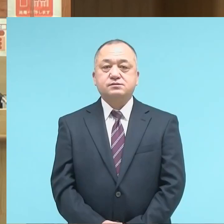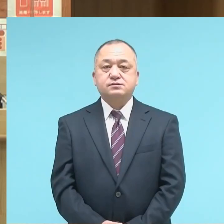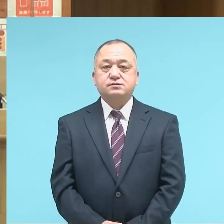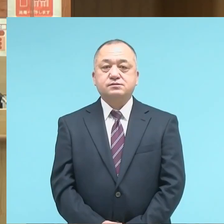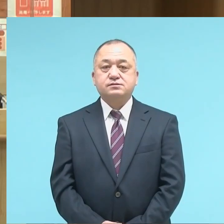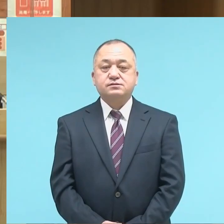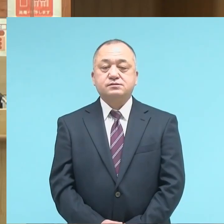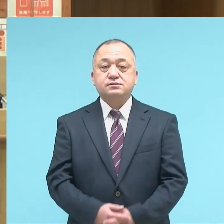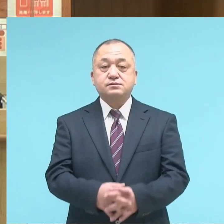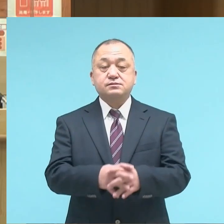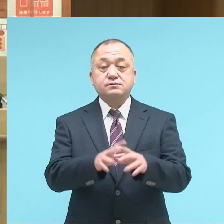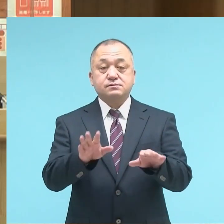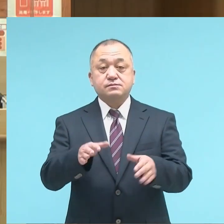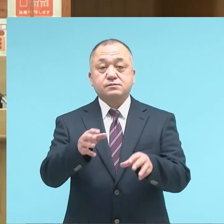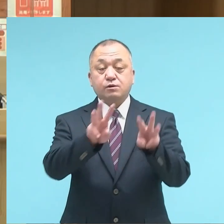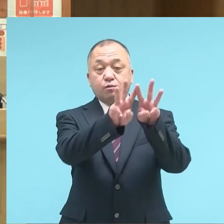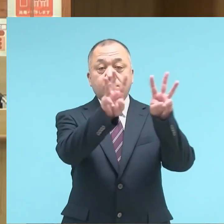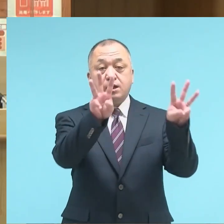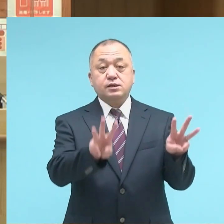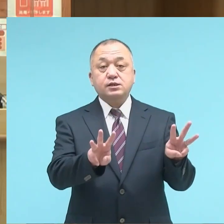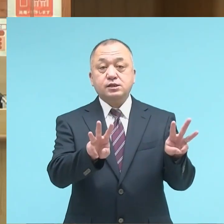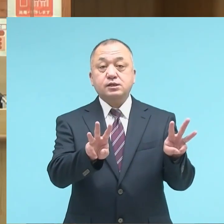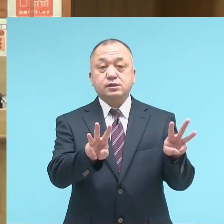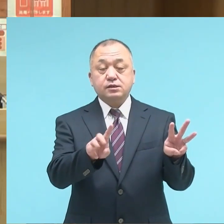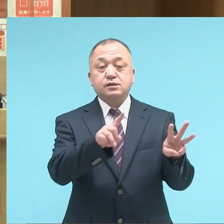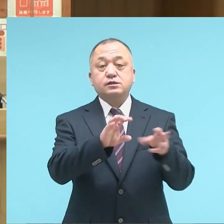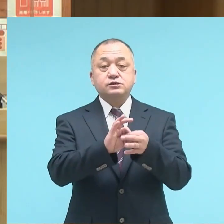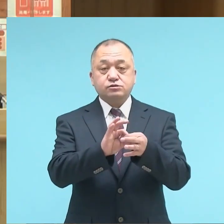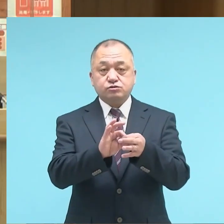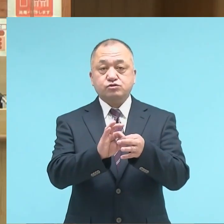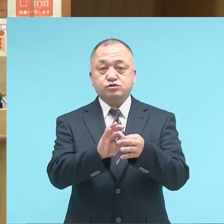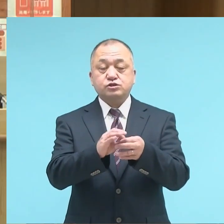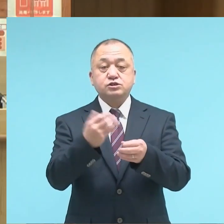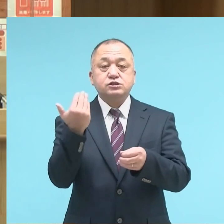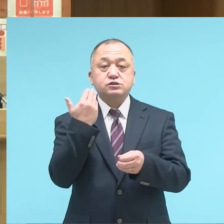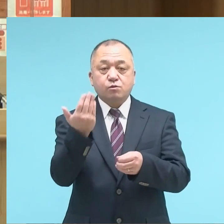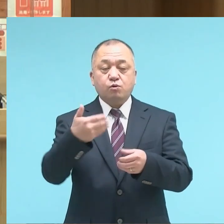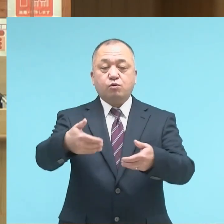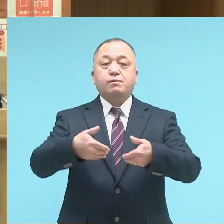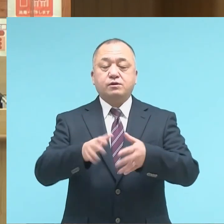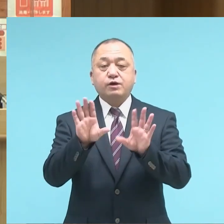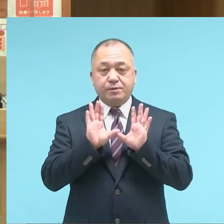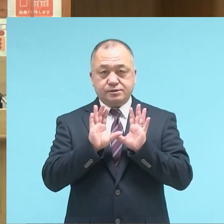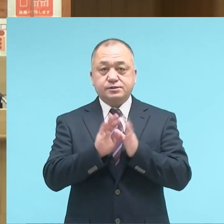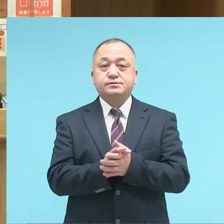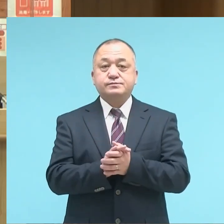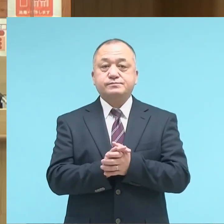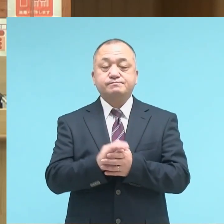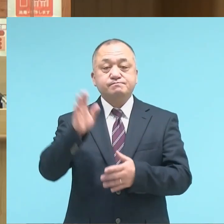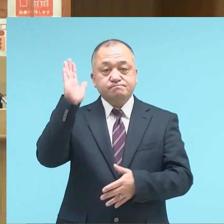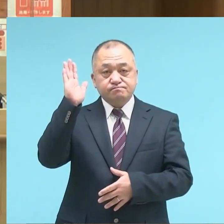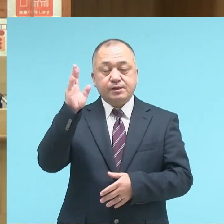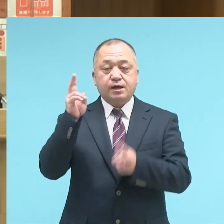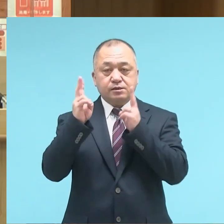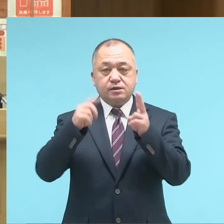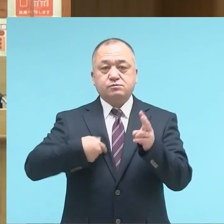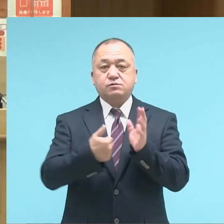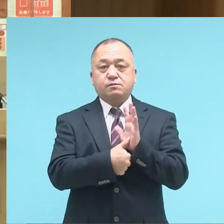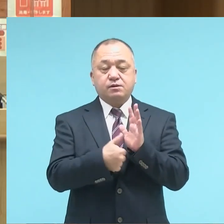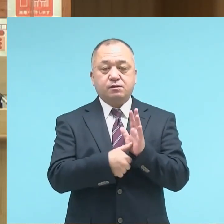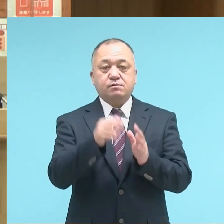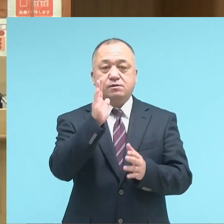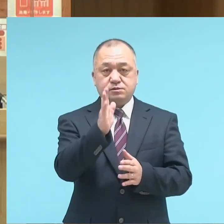それでは、ただいまお話ししました話題に関するご質問をお願いします。発言の際は挙手の上、社名と名前をお願いします